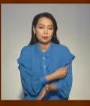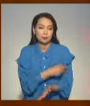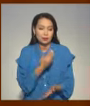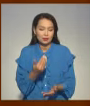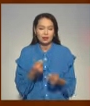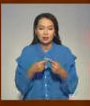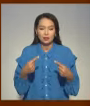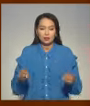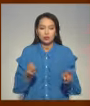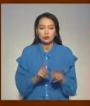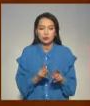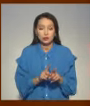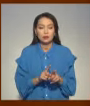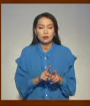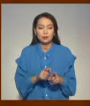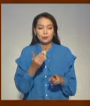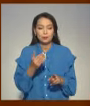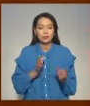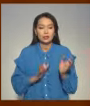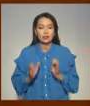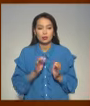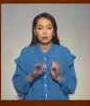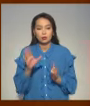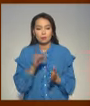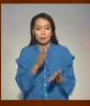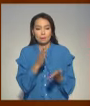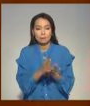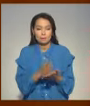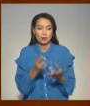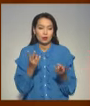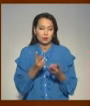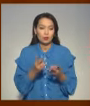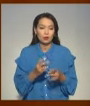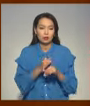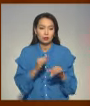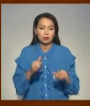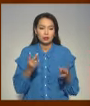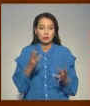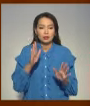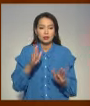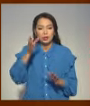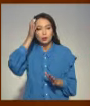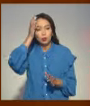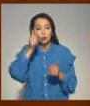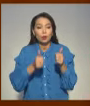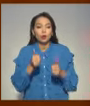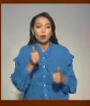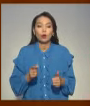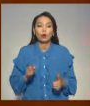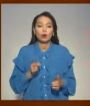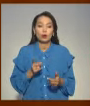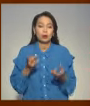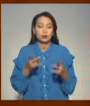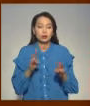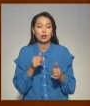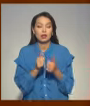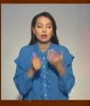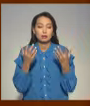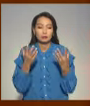да фундаменталдық ғылым саласындағы институттарды тікелей қаржыландыруға беру керек. Біздің ғалымдарымыз тек қана конкурсты ғана күтіп отырмай,